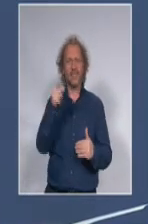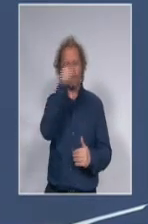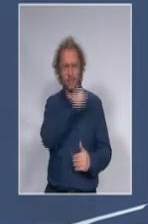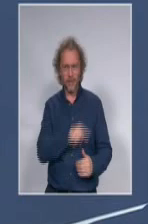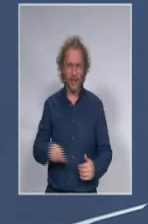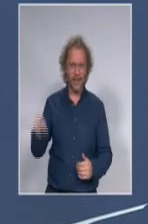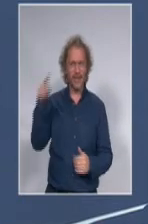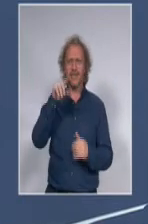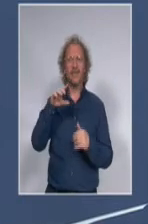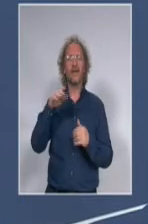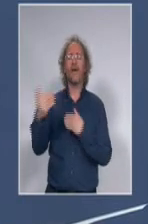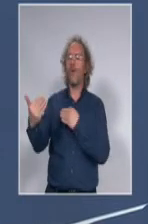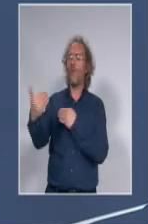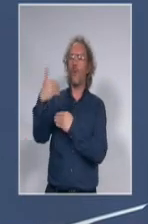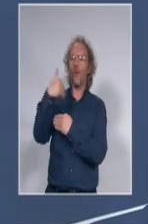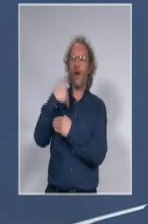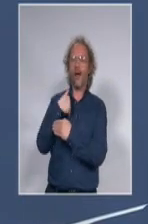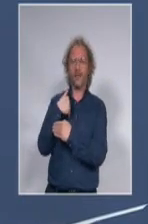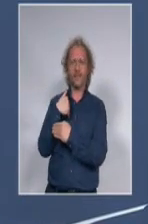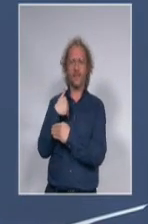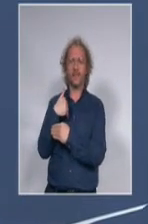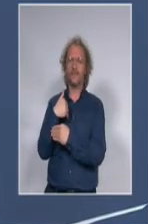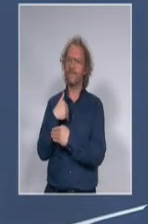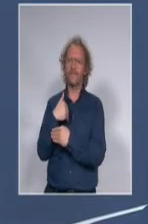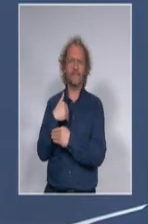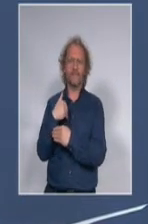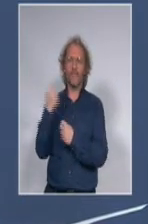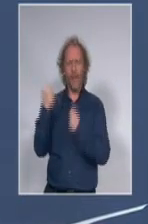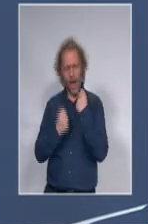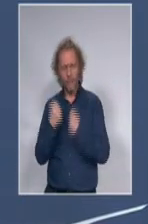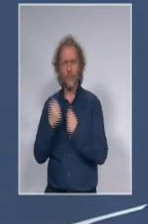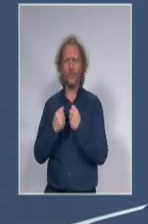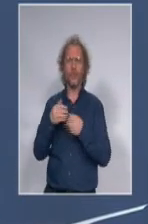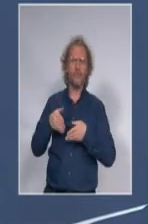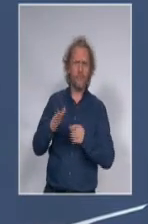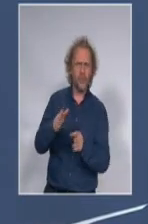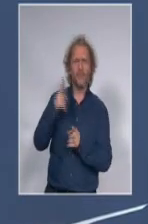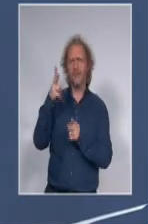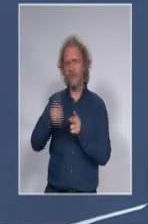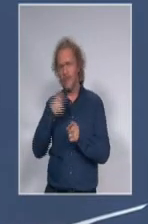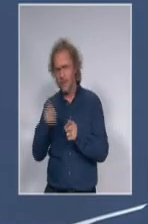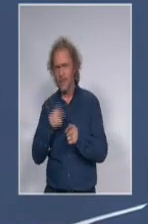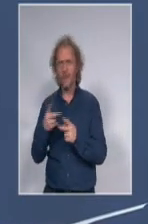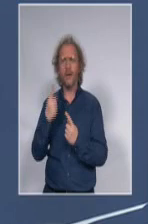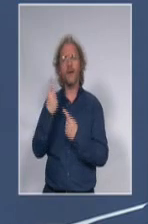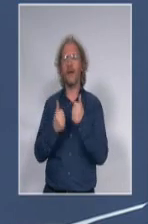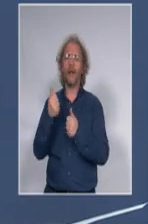za ulazak putnika koji se prevoze vozilima drumskog, železničkog i rečnog saobraćaja.